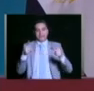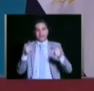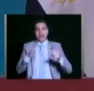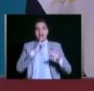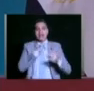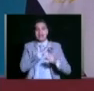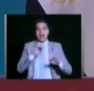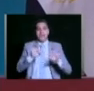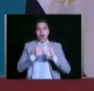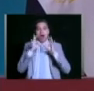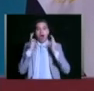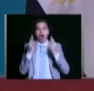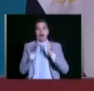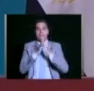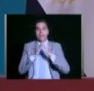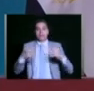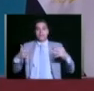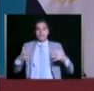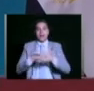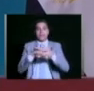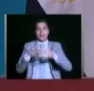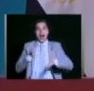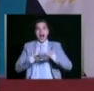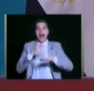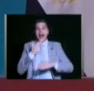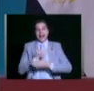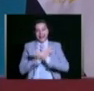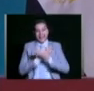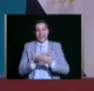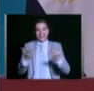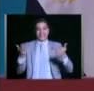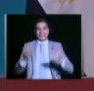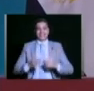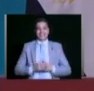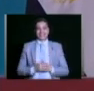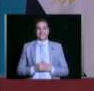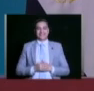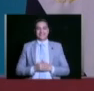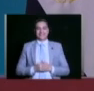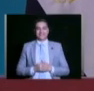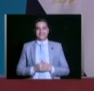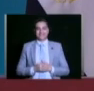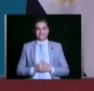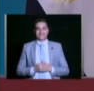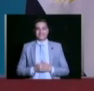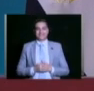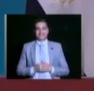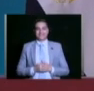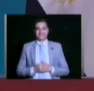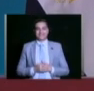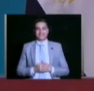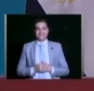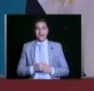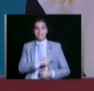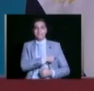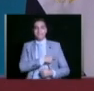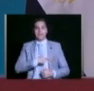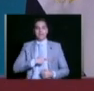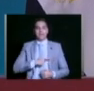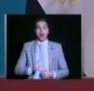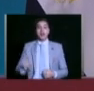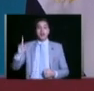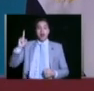بتاعه هو تقديم الدعم الفني والتقني للمصانع المخالفه والمتعسره وازاي ان احنا نقدر نقارن اوضاعهم